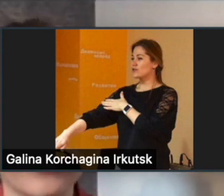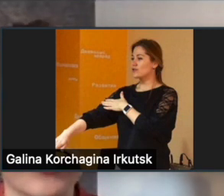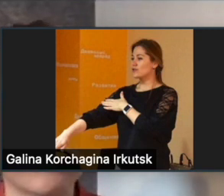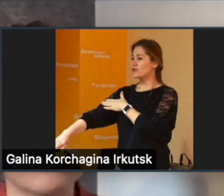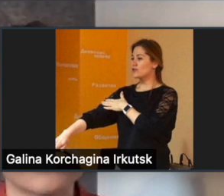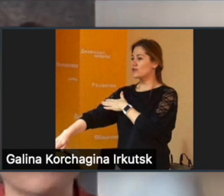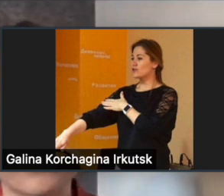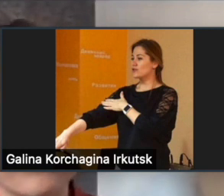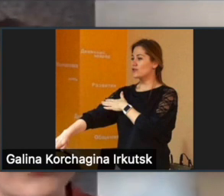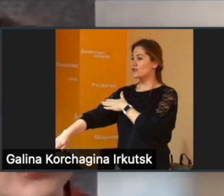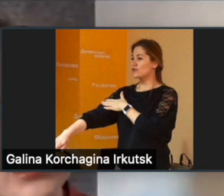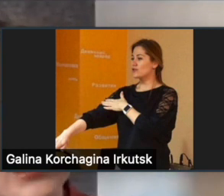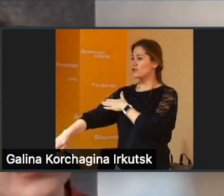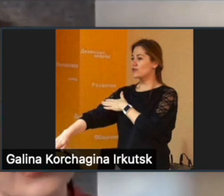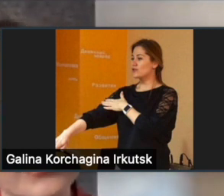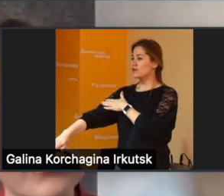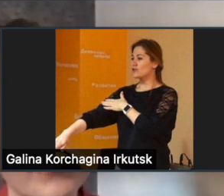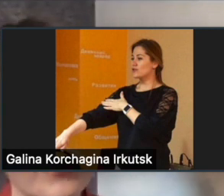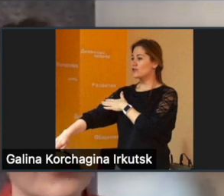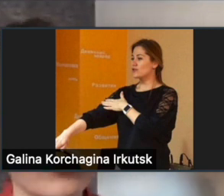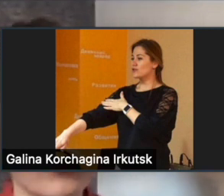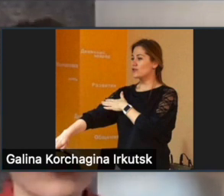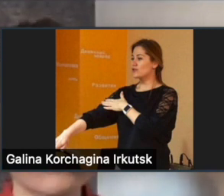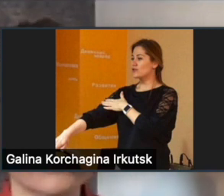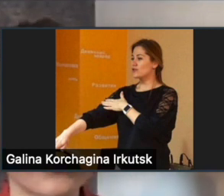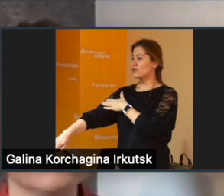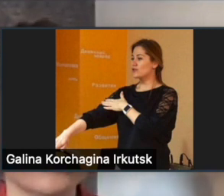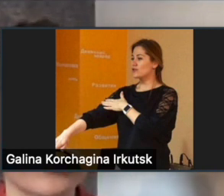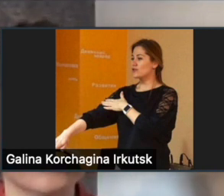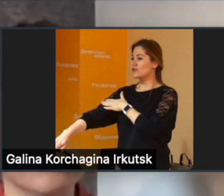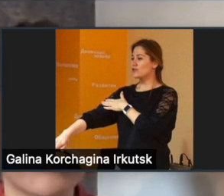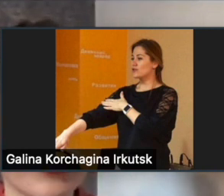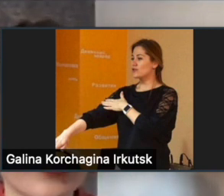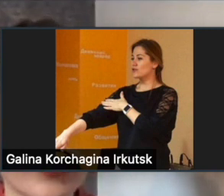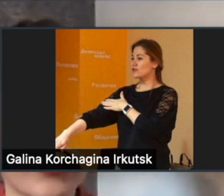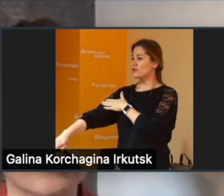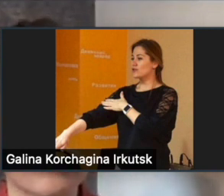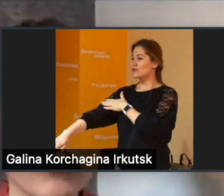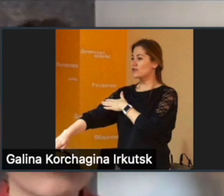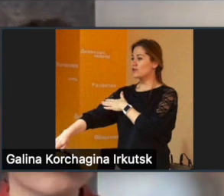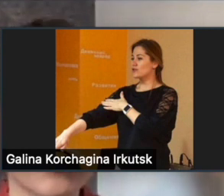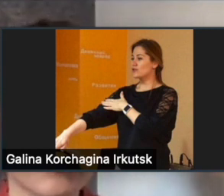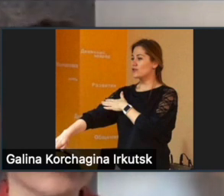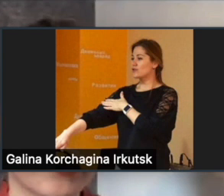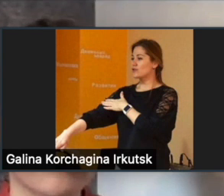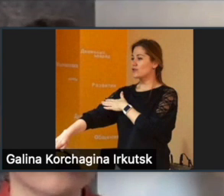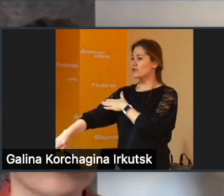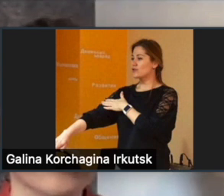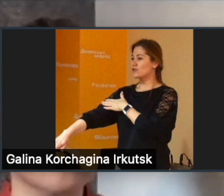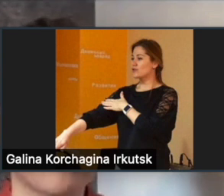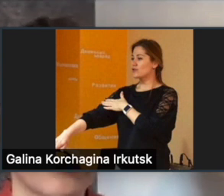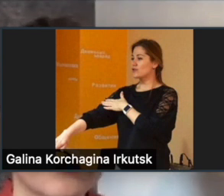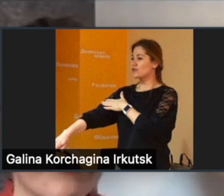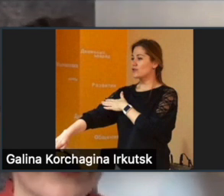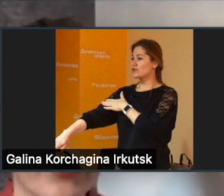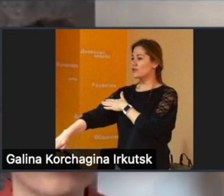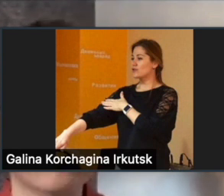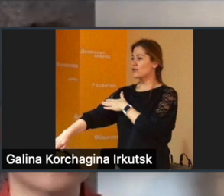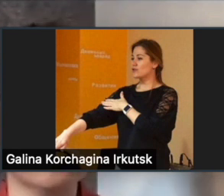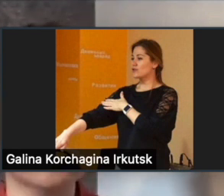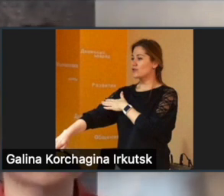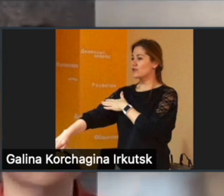позитив. После первого сеанса клиентка заметила, что зуд стал значительно меньше, и она ночью стала хотя бы уже